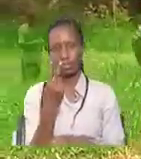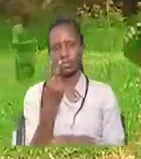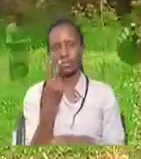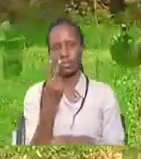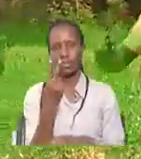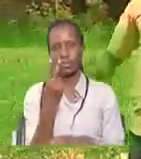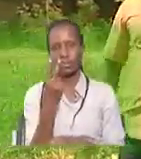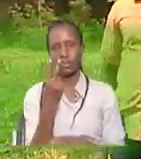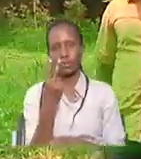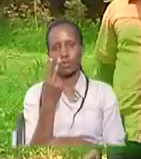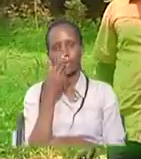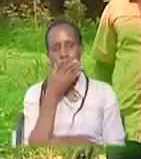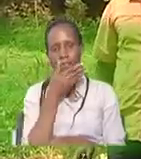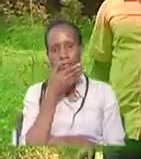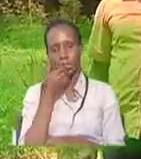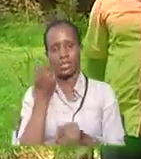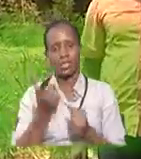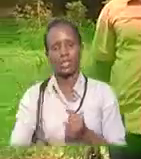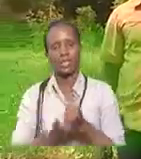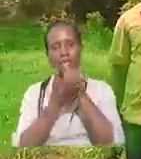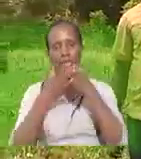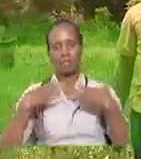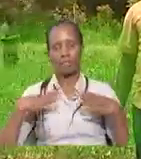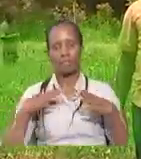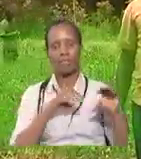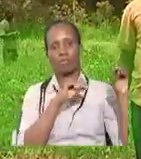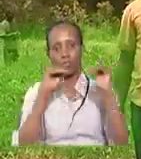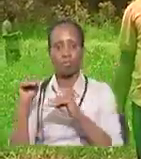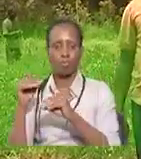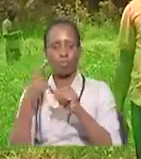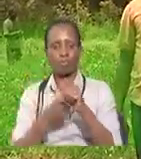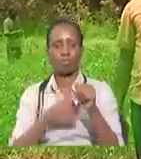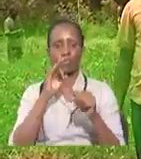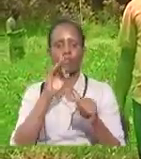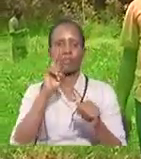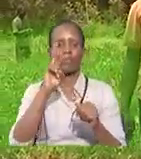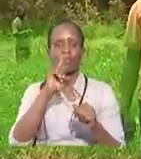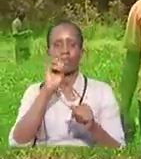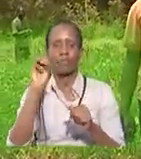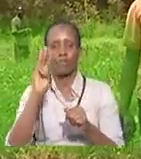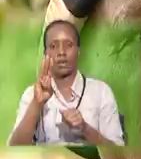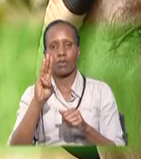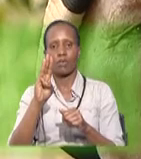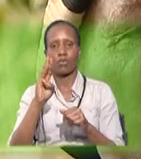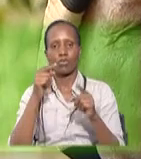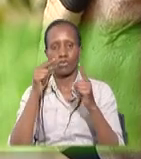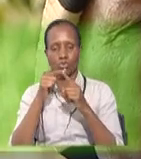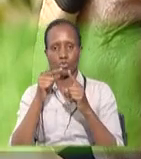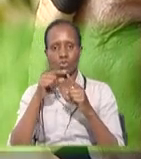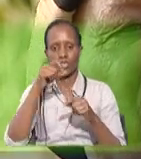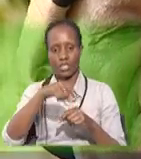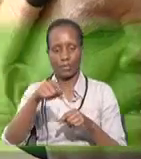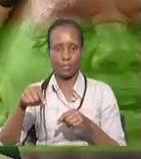ilionelea itutoe katika faro irrigation, ituingize katika drip